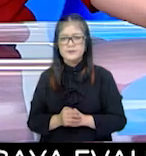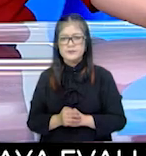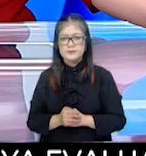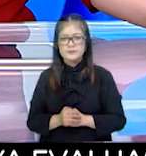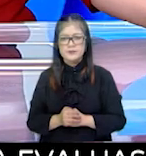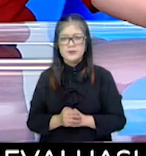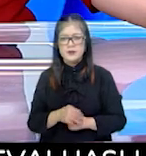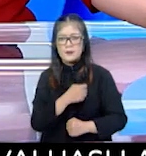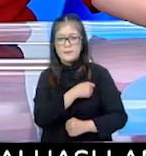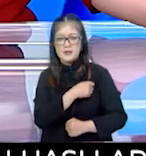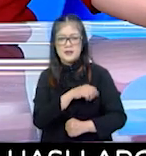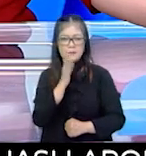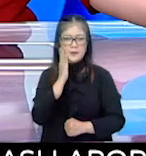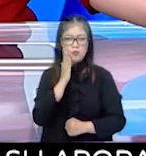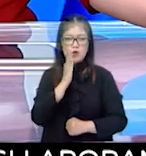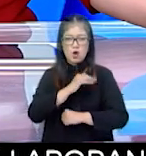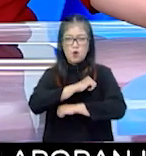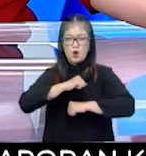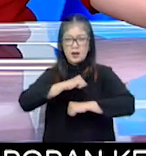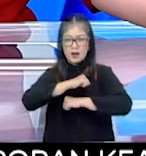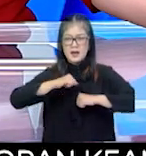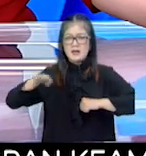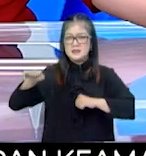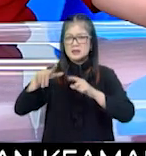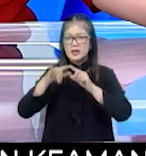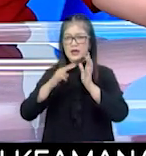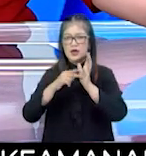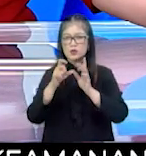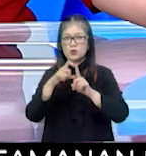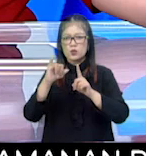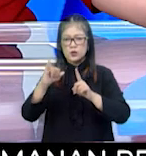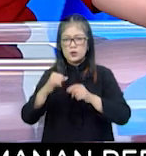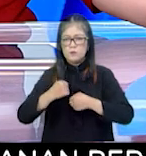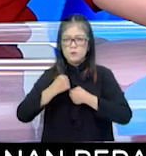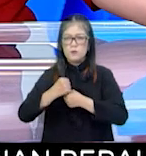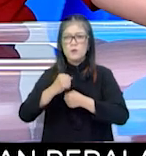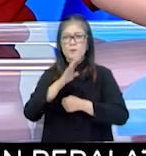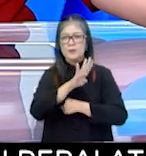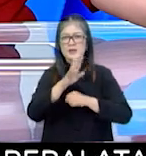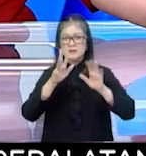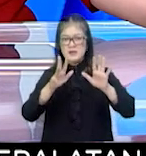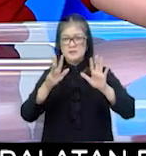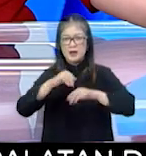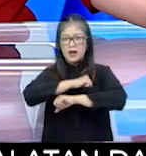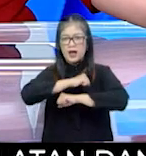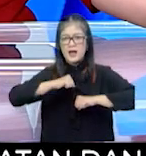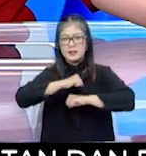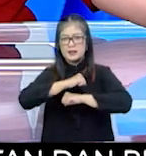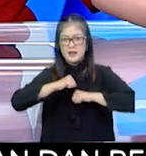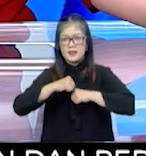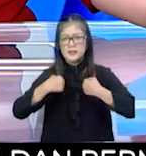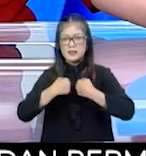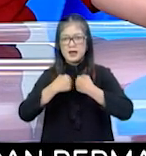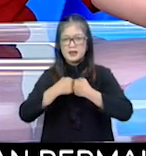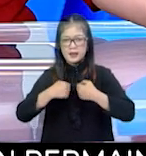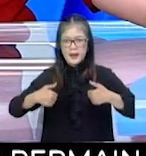Dan sebelumnya pemirsa, Menteri Pemuda dan Olahraga Zainuddin Amali telah mengukuhkan 499 atlet yang akan bertanding di SEA Games